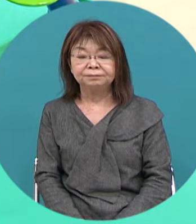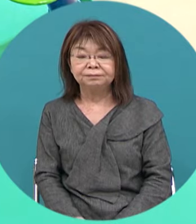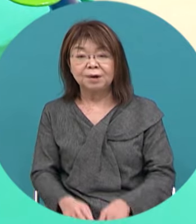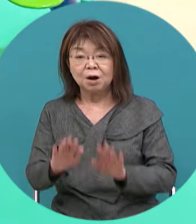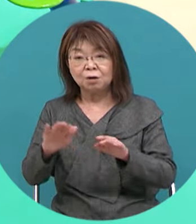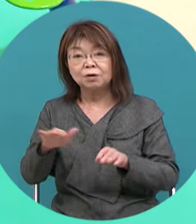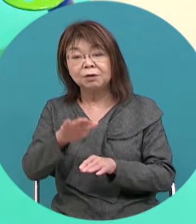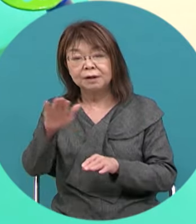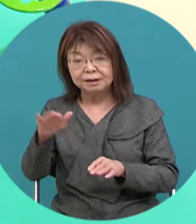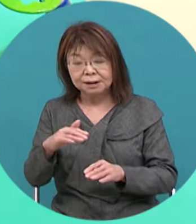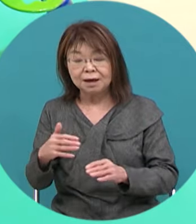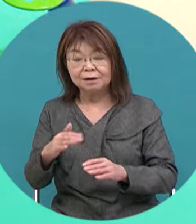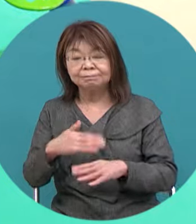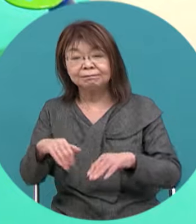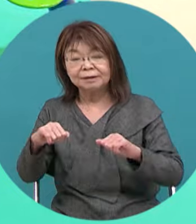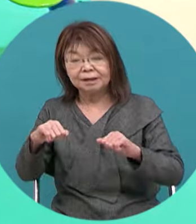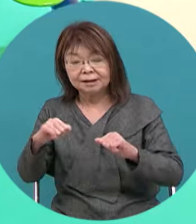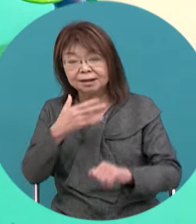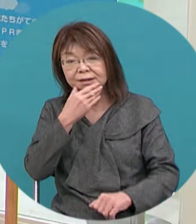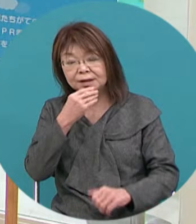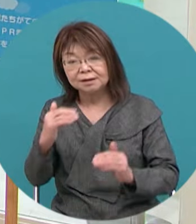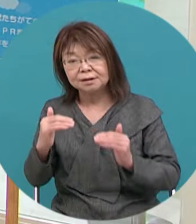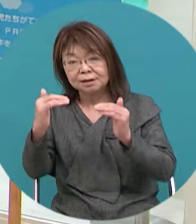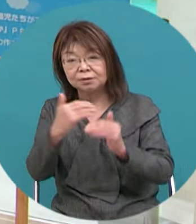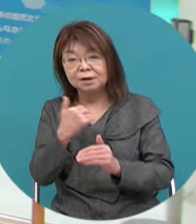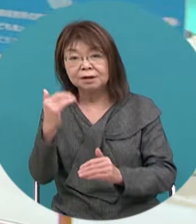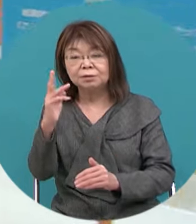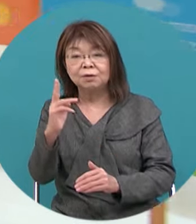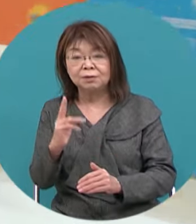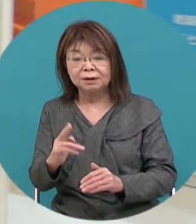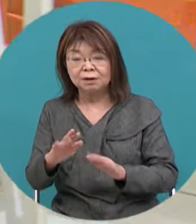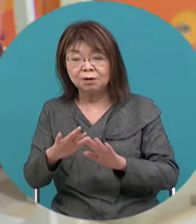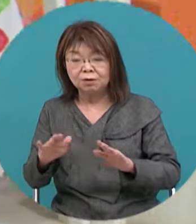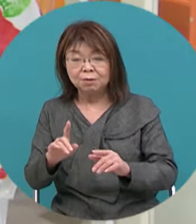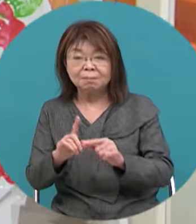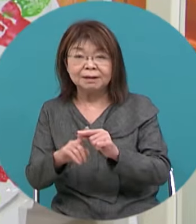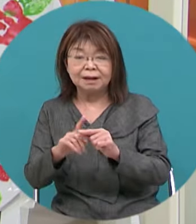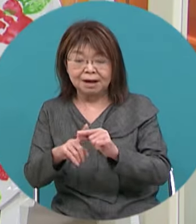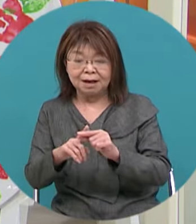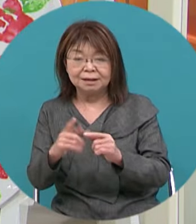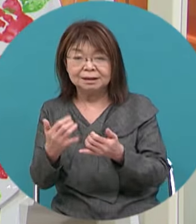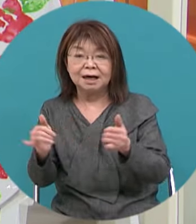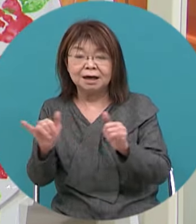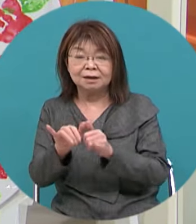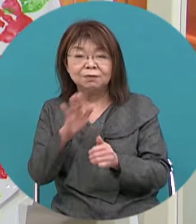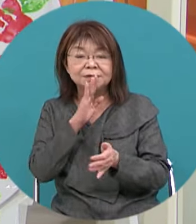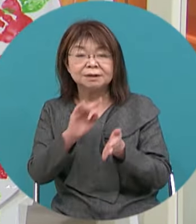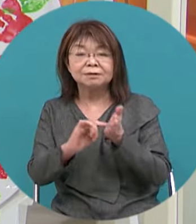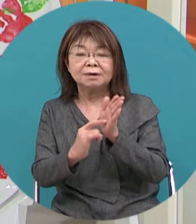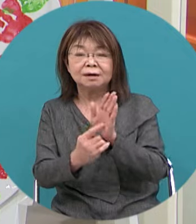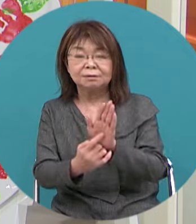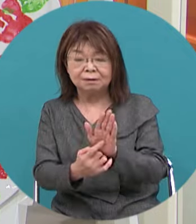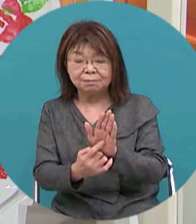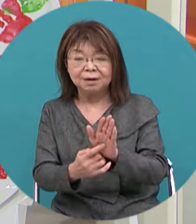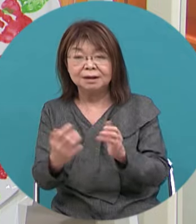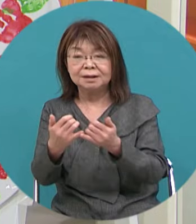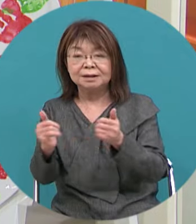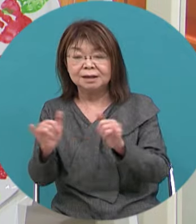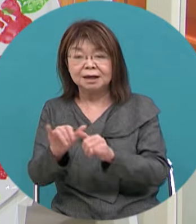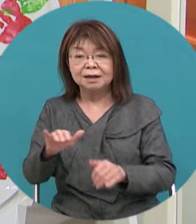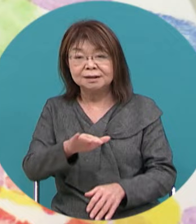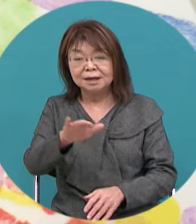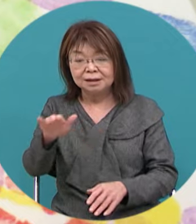子どもたちが健やかで幸せに成長できる子ども真ん中社会の実現に向けて、社